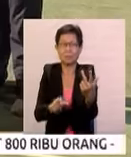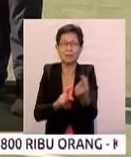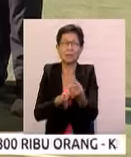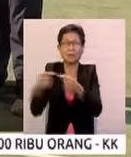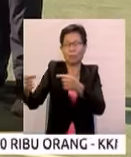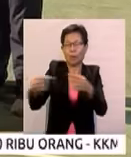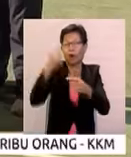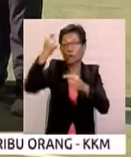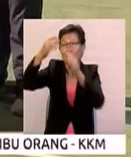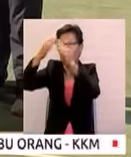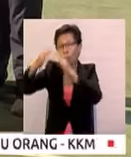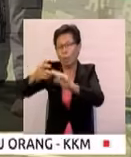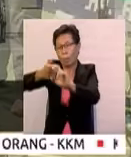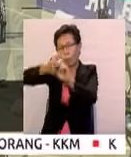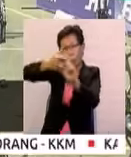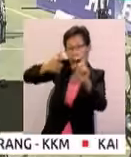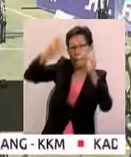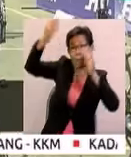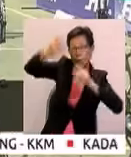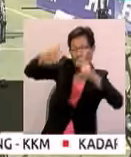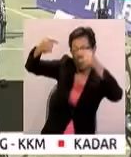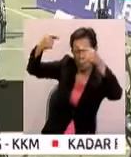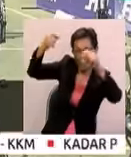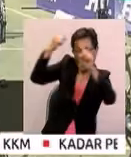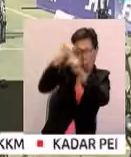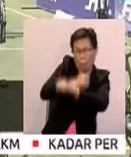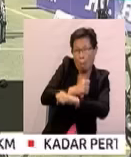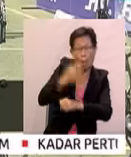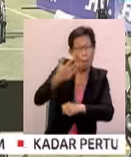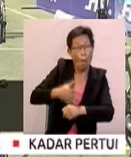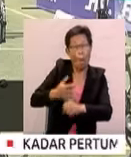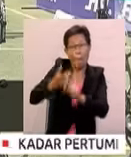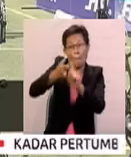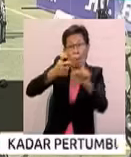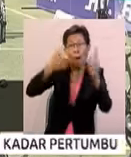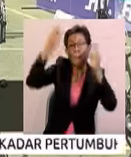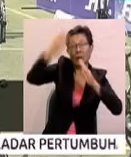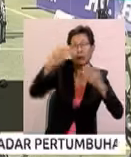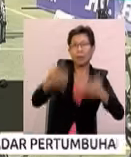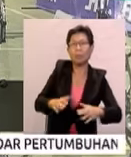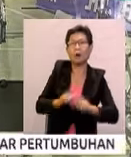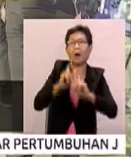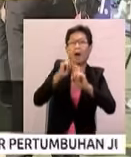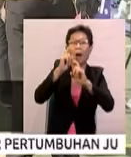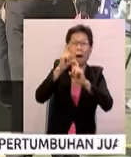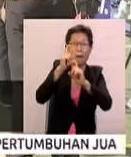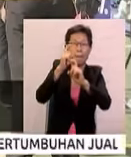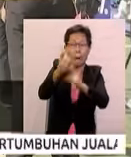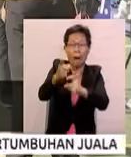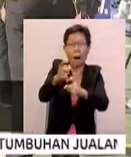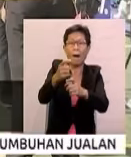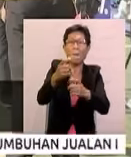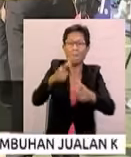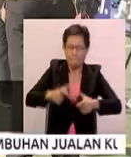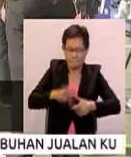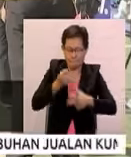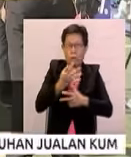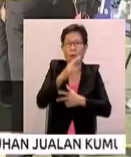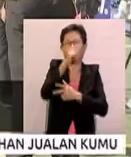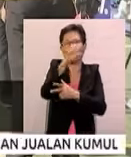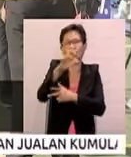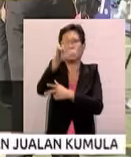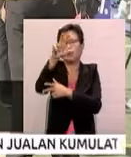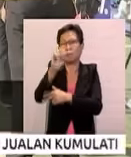Bertemu gandingan tuan rumah pemanah negara dicabar hebat, ketenangan pemanah-pemanah negara berjaya menghadirkan panahan emas dengan keputusan